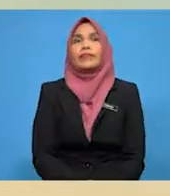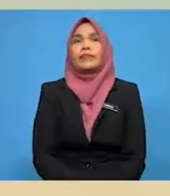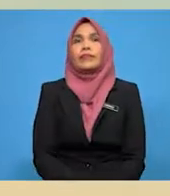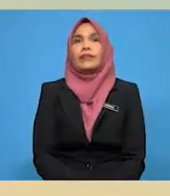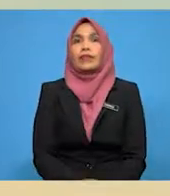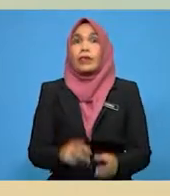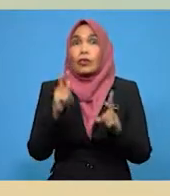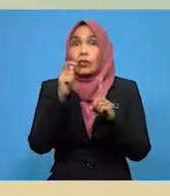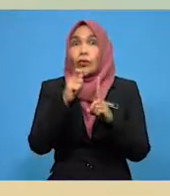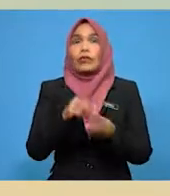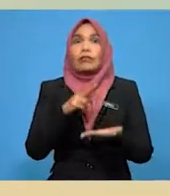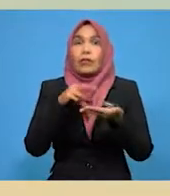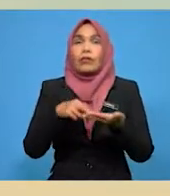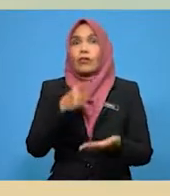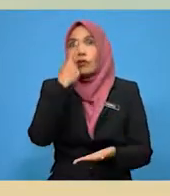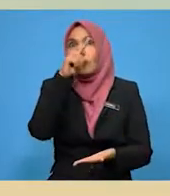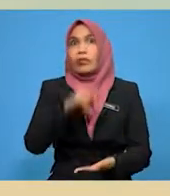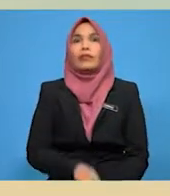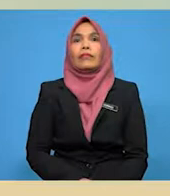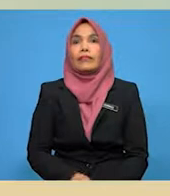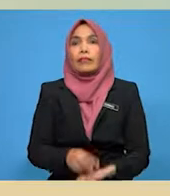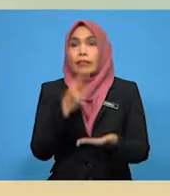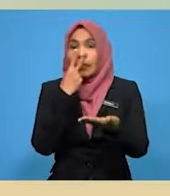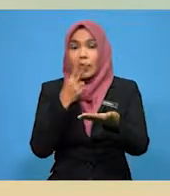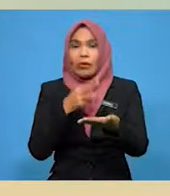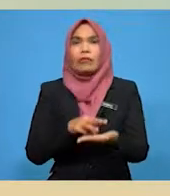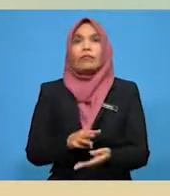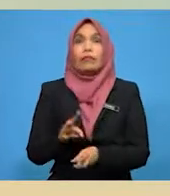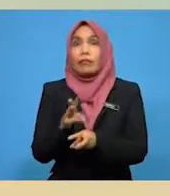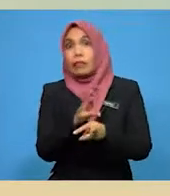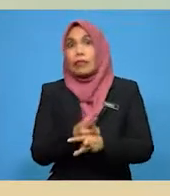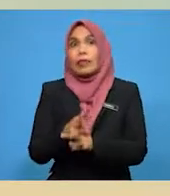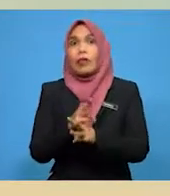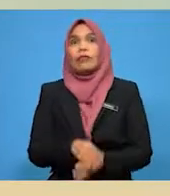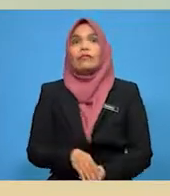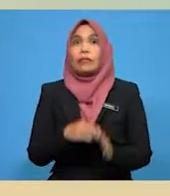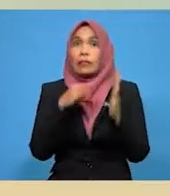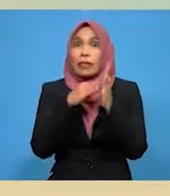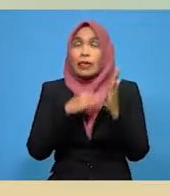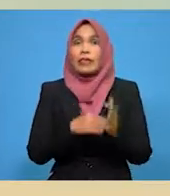Tujuan merekod adalah untuk memantau bilangan telur tetasan yang diterima,